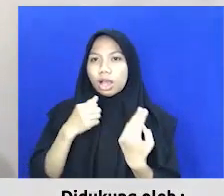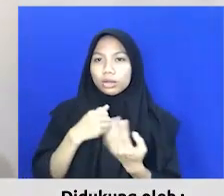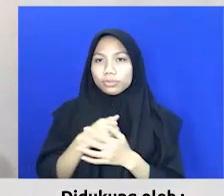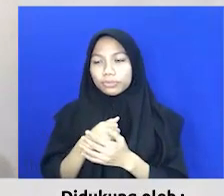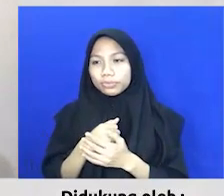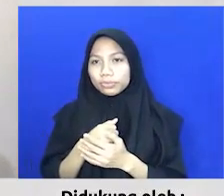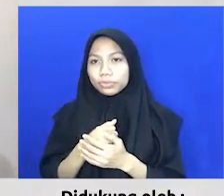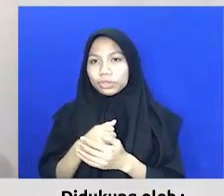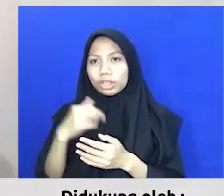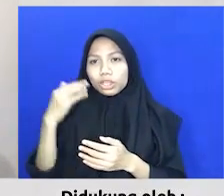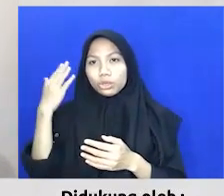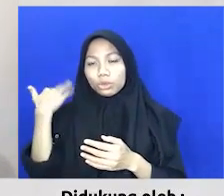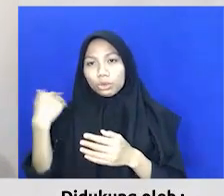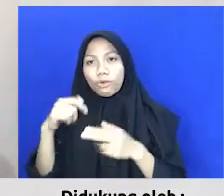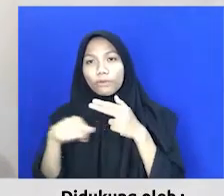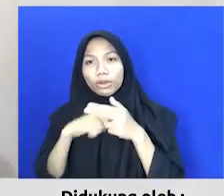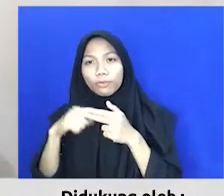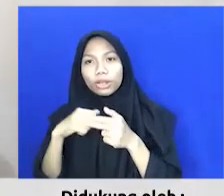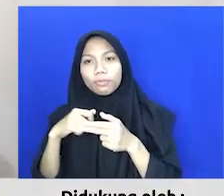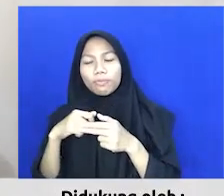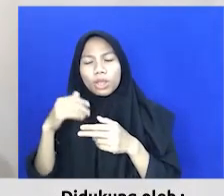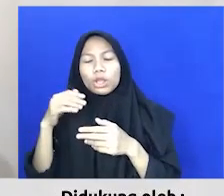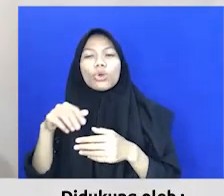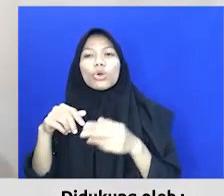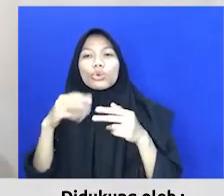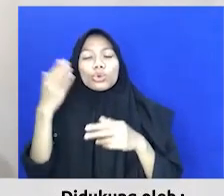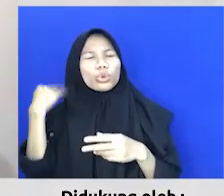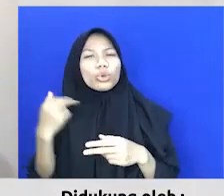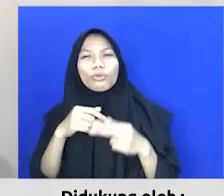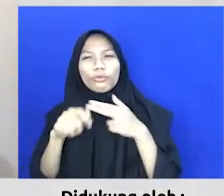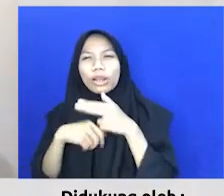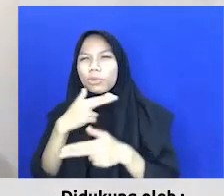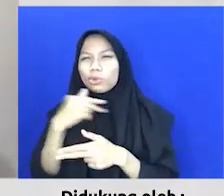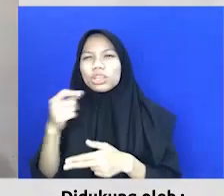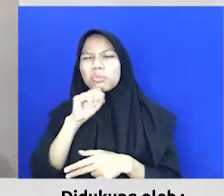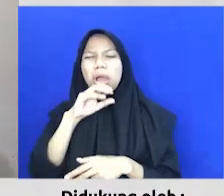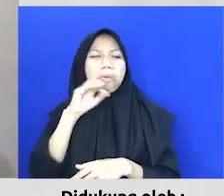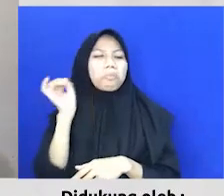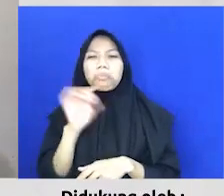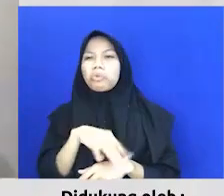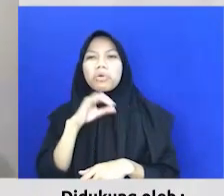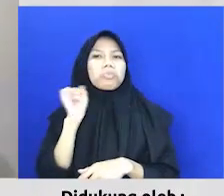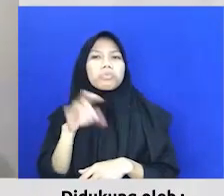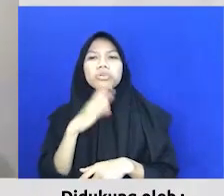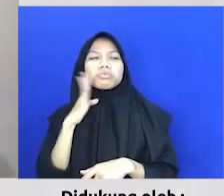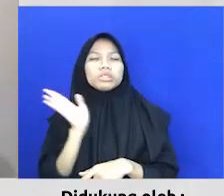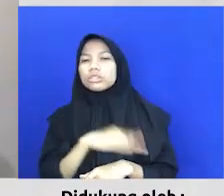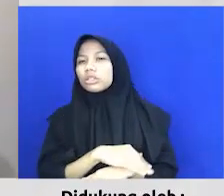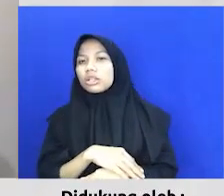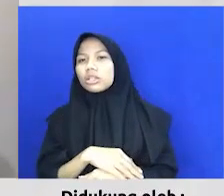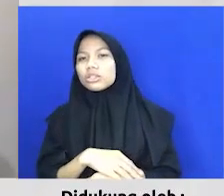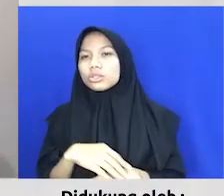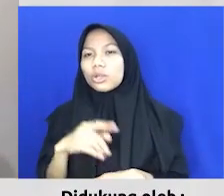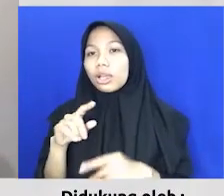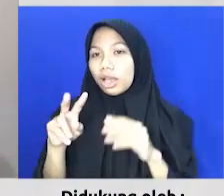semuanya, semuanya begitu ya. Jadi Usmar itu mengatakan, cobalah ya, di kota ini orang begitu